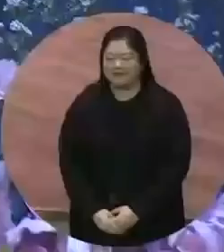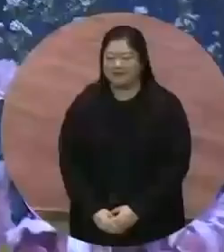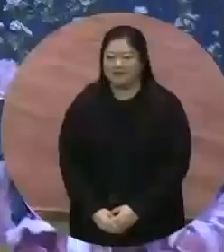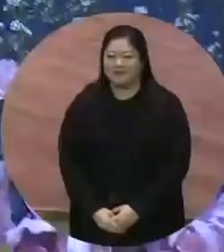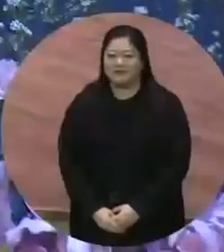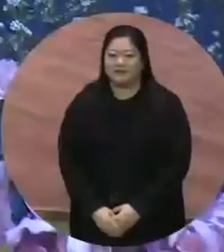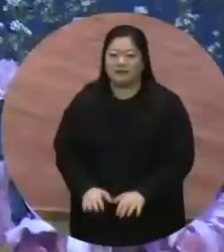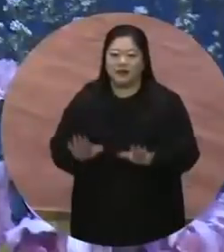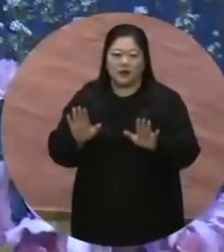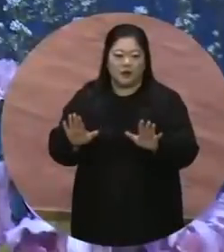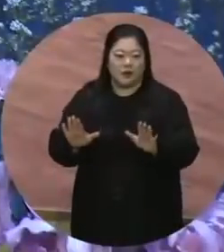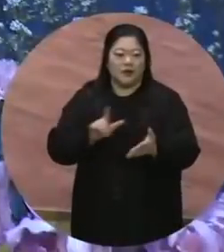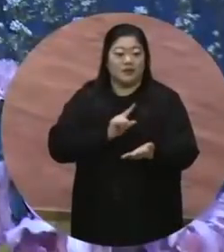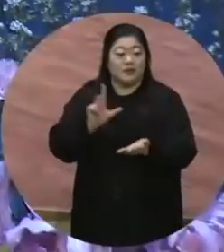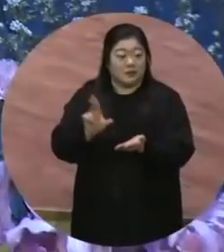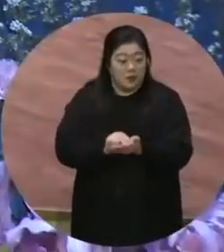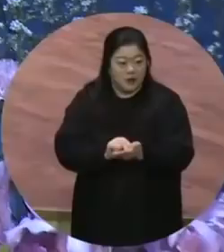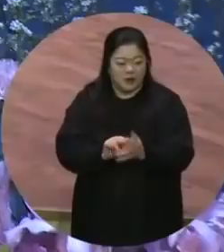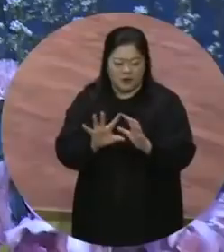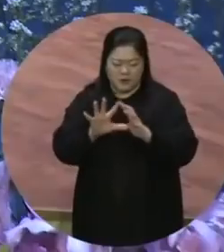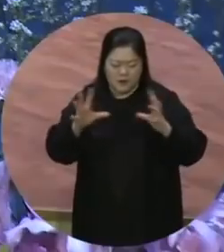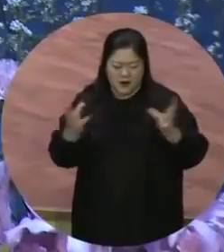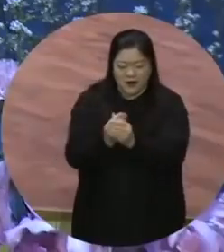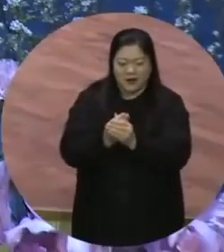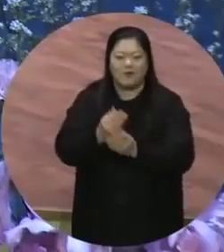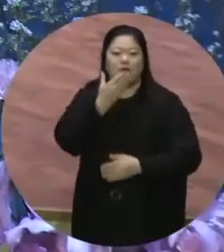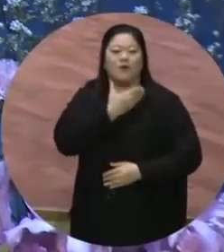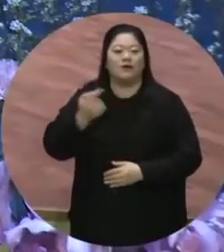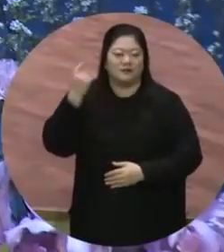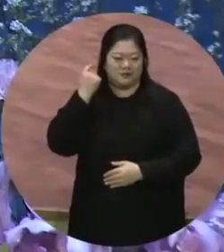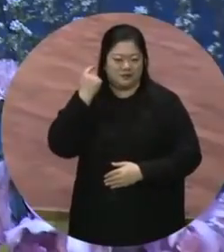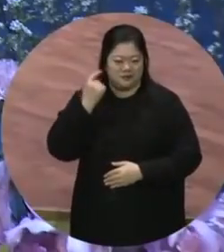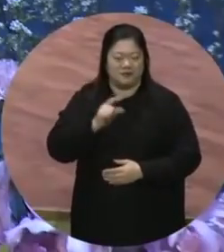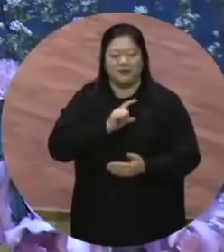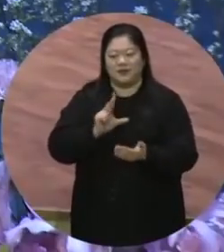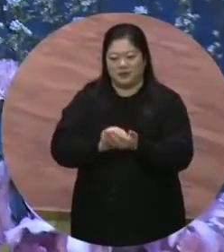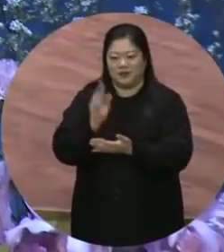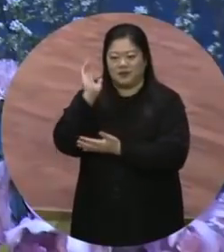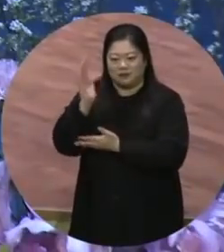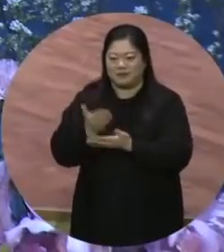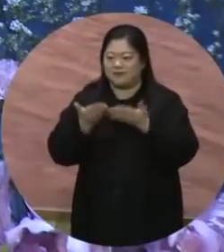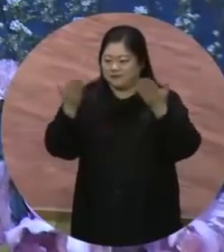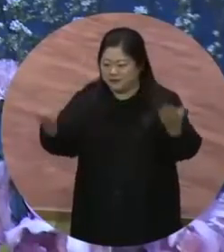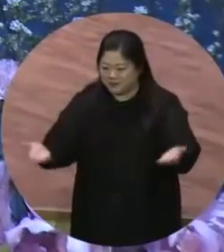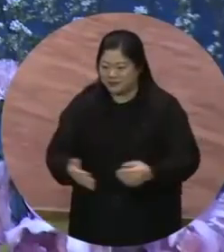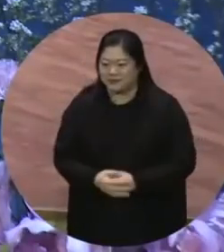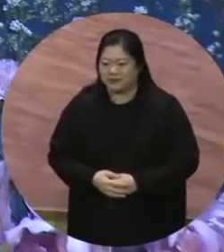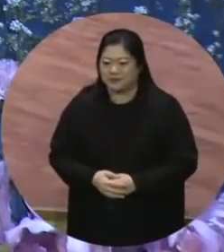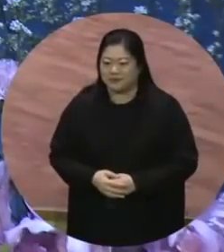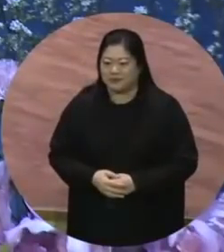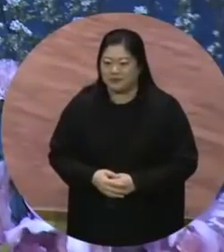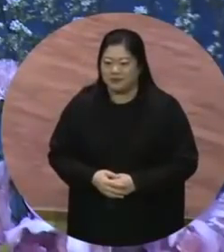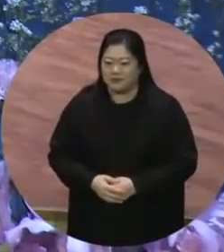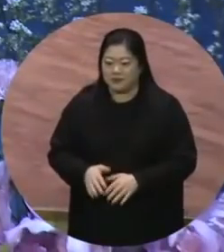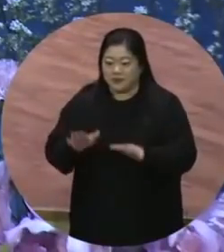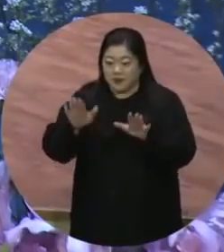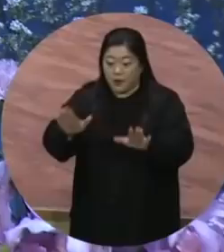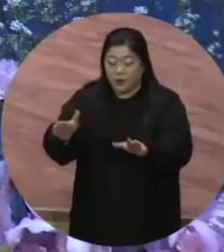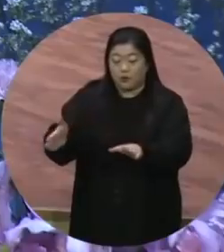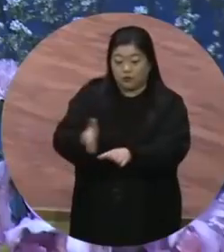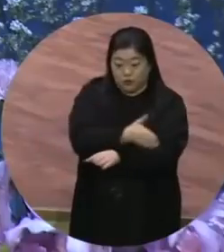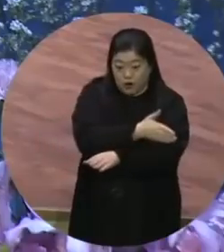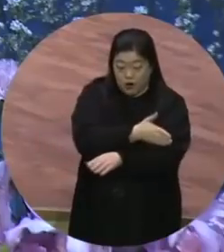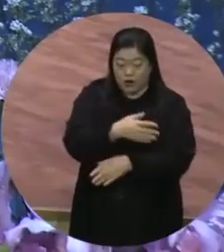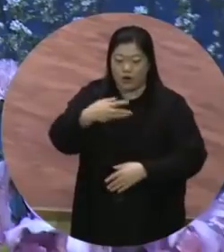저희들 말씀 가지고 절대 복음이란 제목으로 말씀을 드립니다. 오늘부터 이